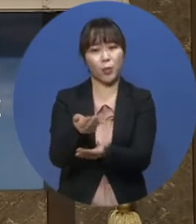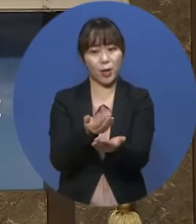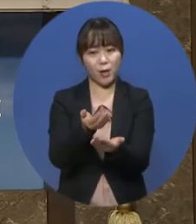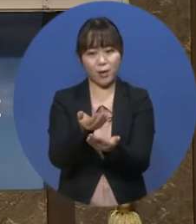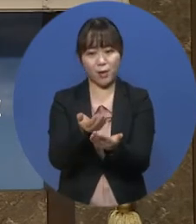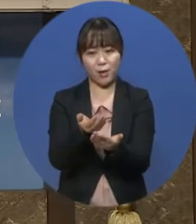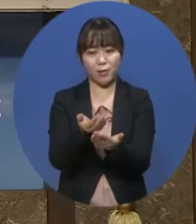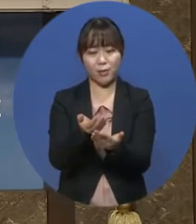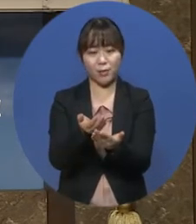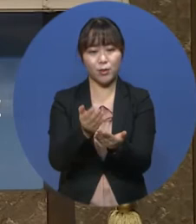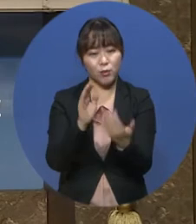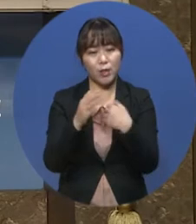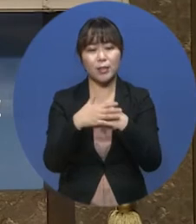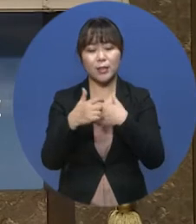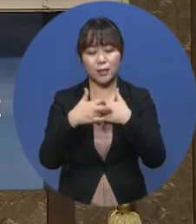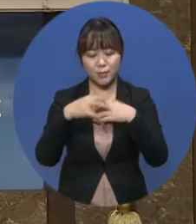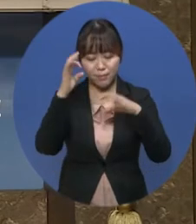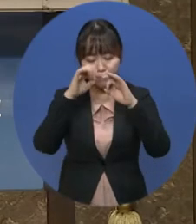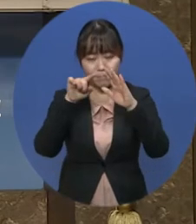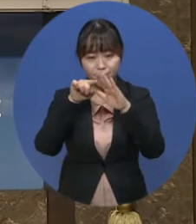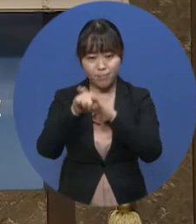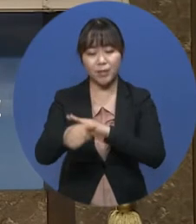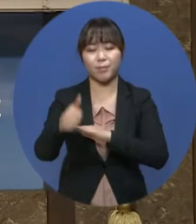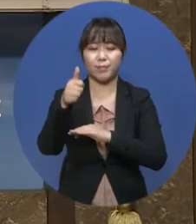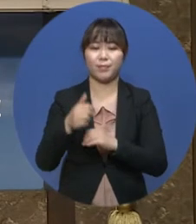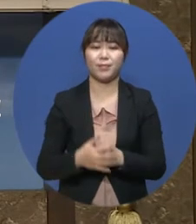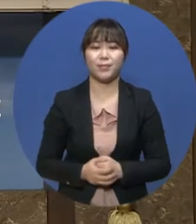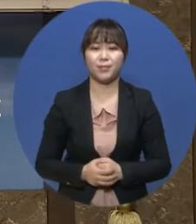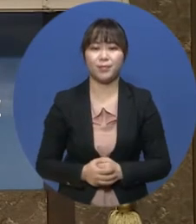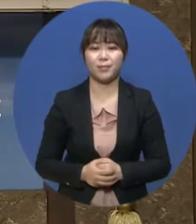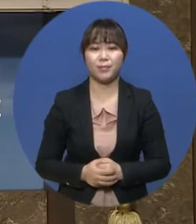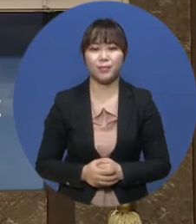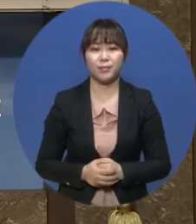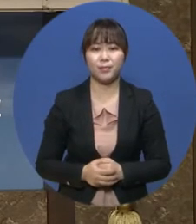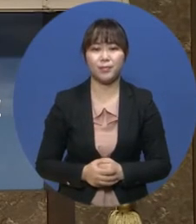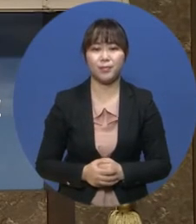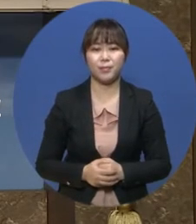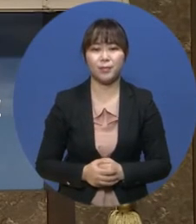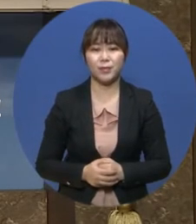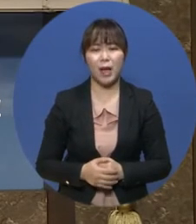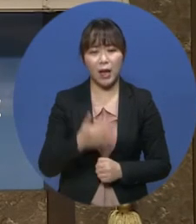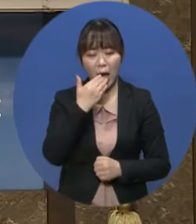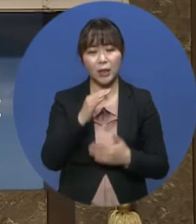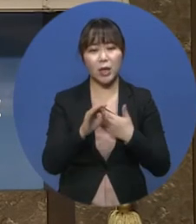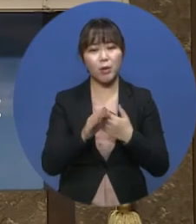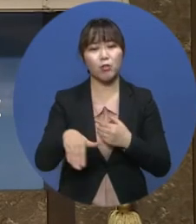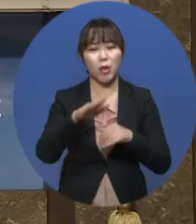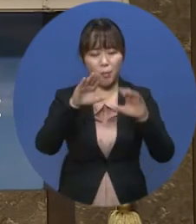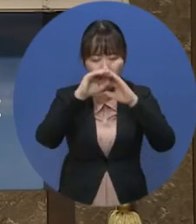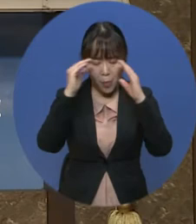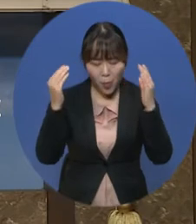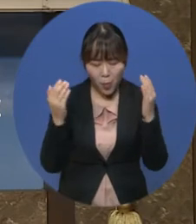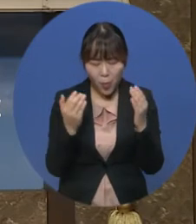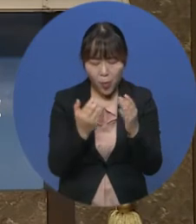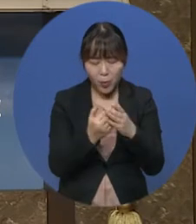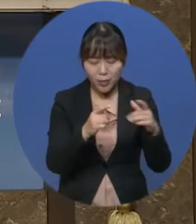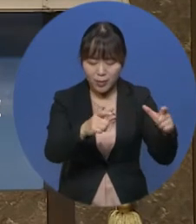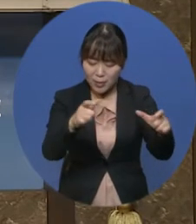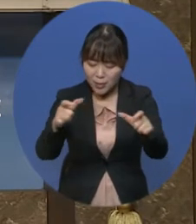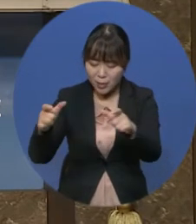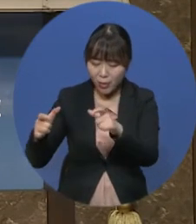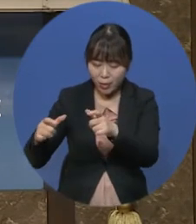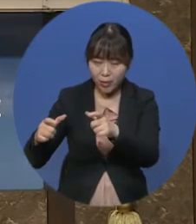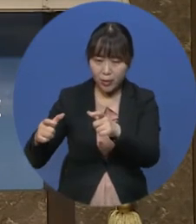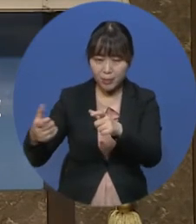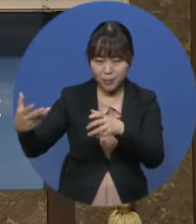그렇게 써 2 이제 치과를 찾아 가는게 좋겠죠 네 그래서 가능하면 우리가 뭐든 지역을 다 가버려 인해 투어